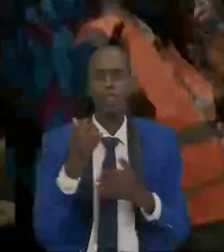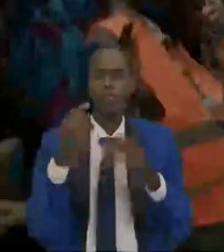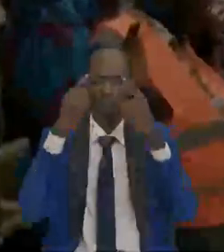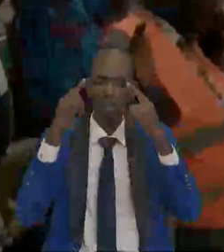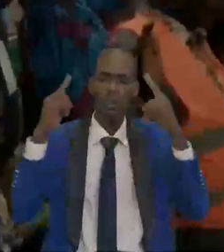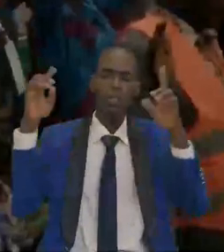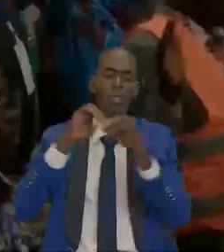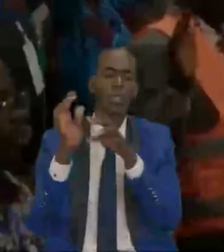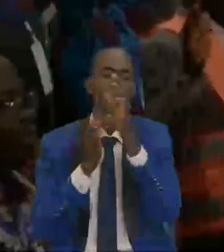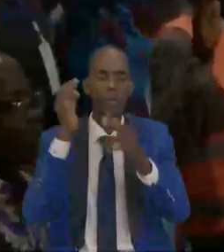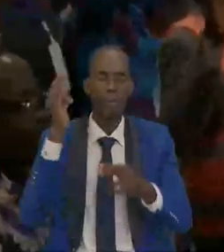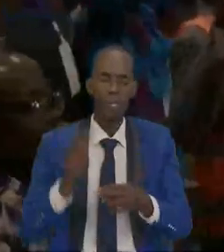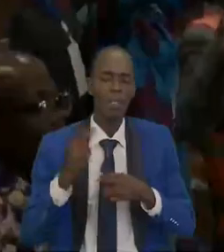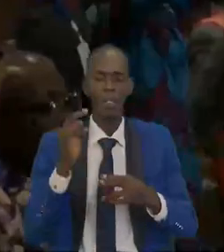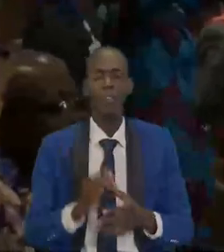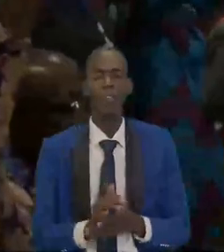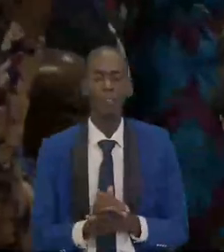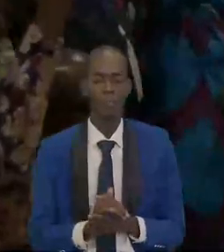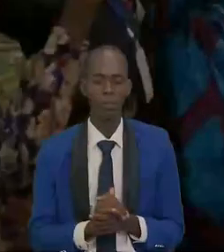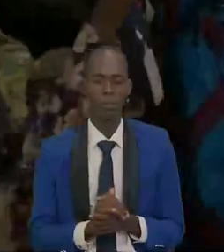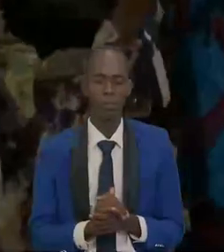de Jésus.